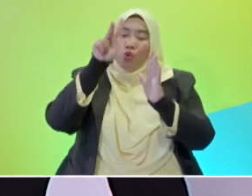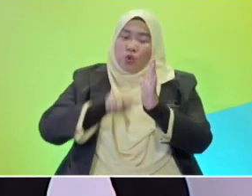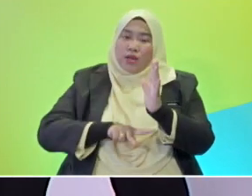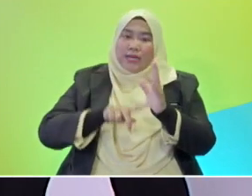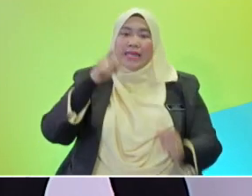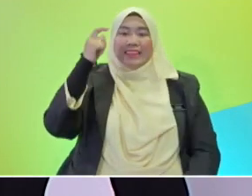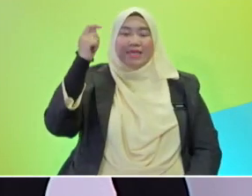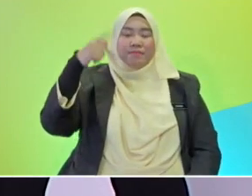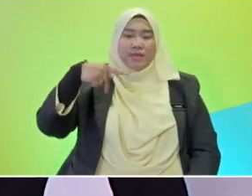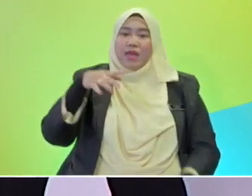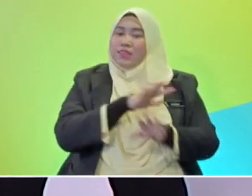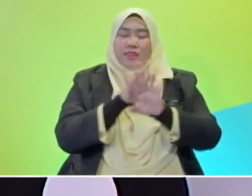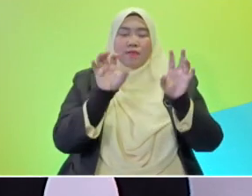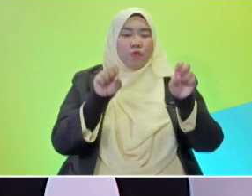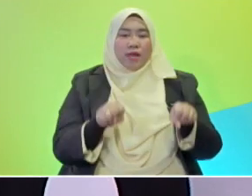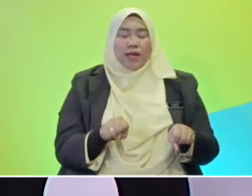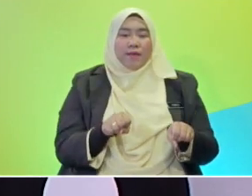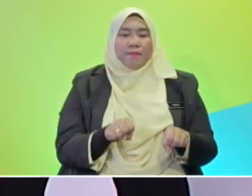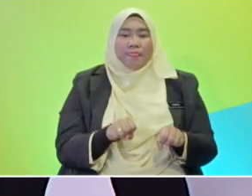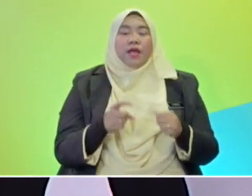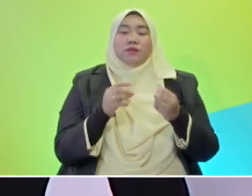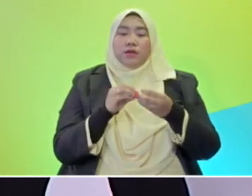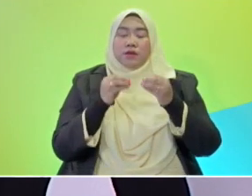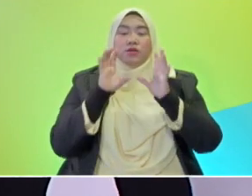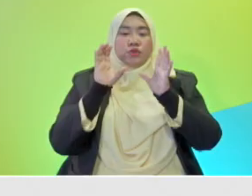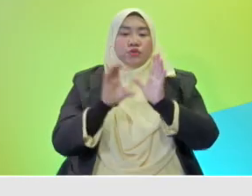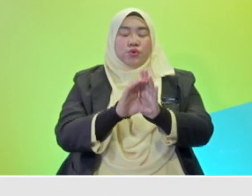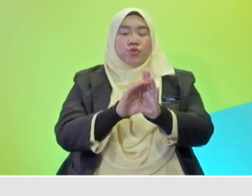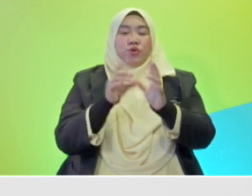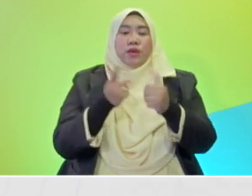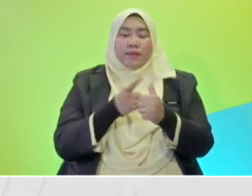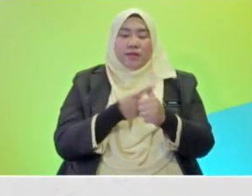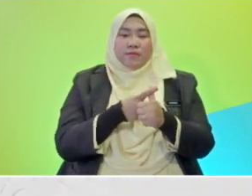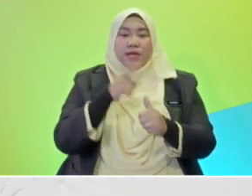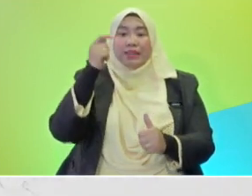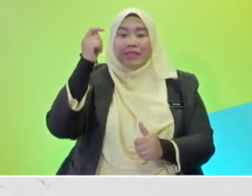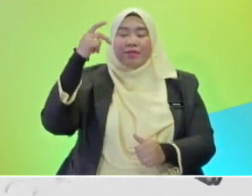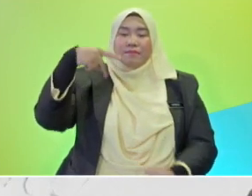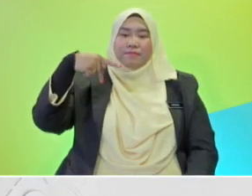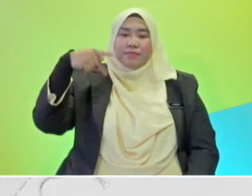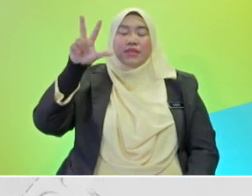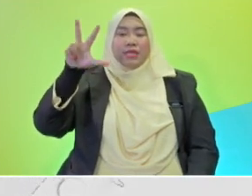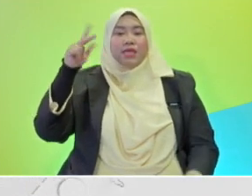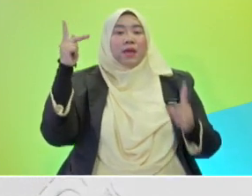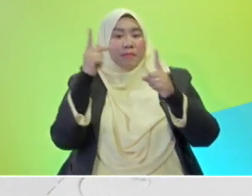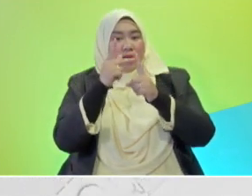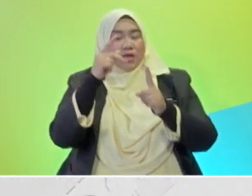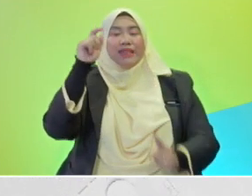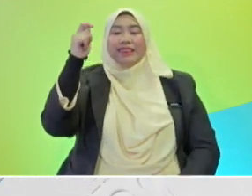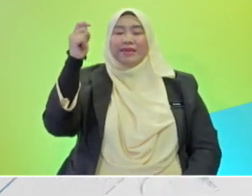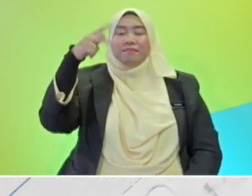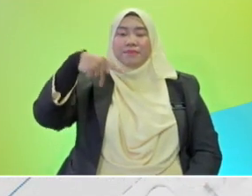contoh disini diberi bagi tajuk pertama diberi tp3 kita boleh naikkan kepada TV 4 ataupun